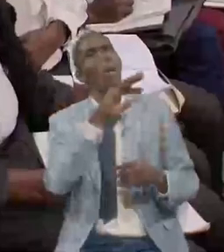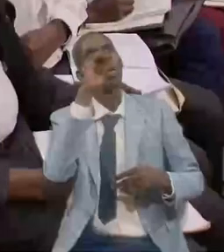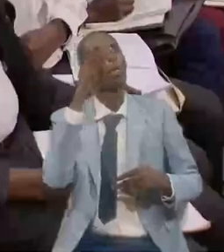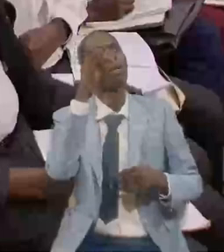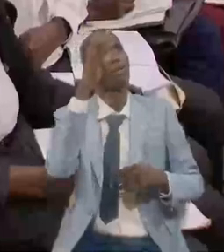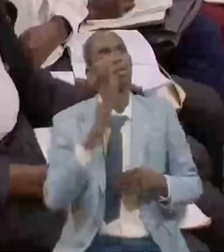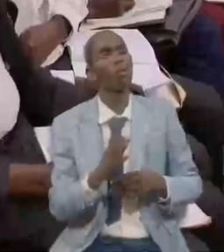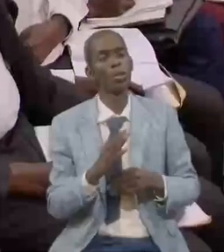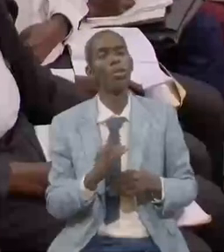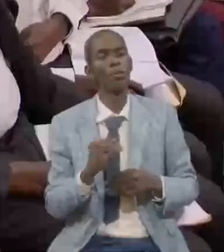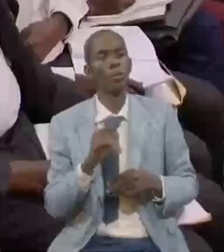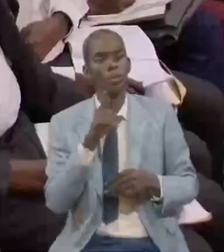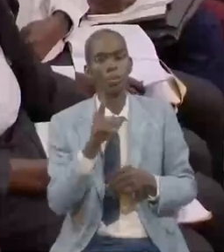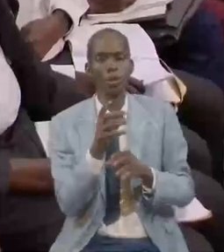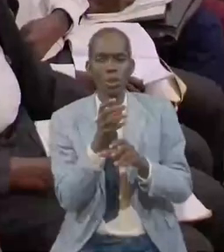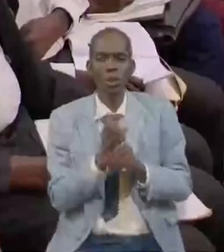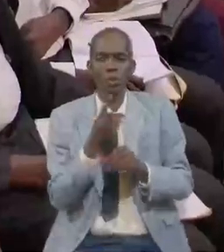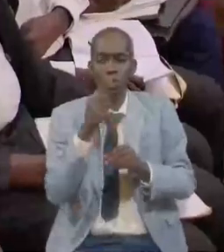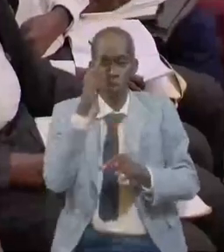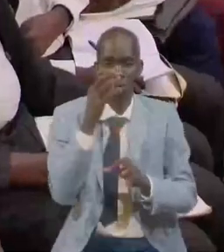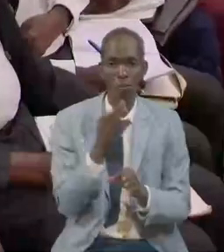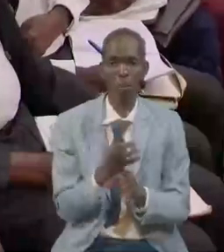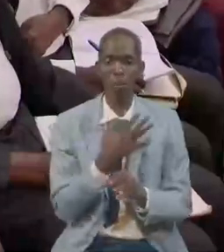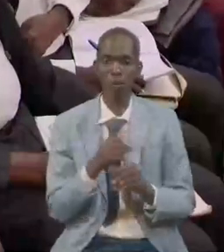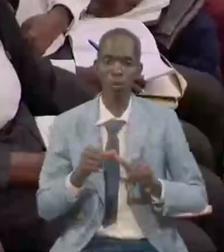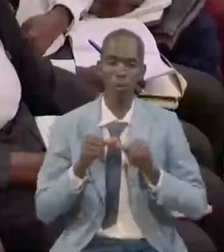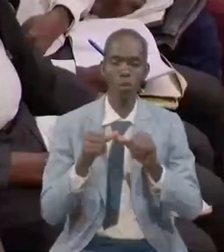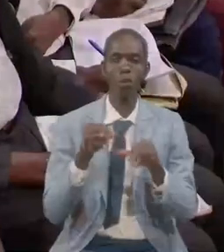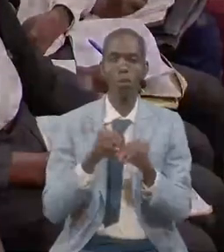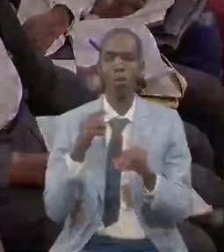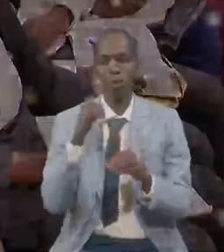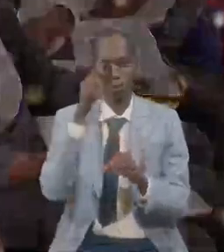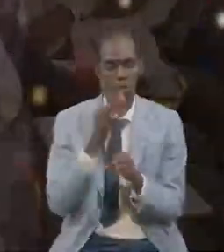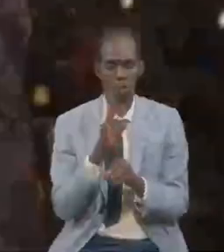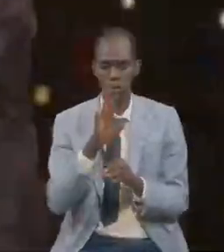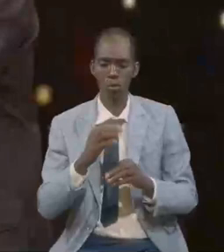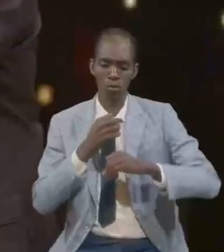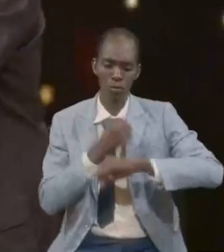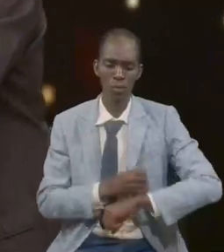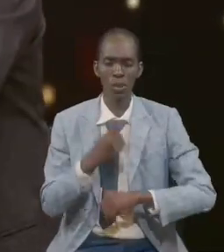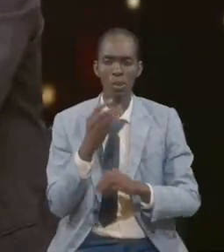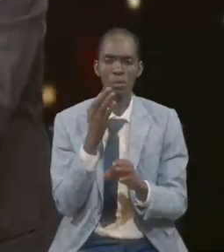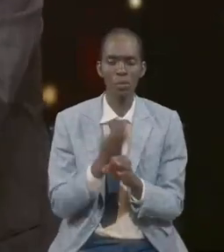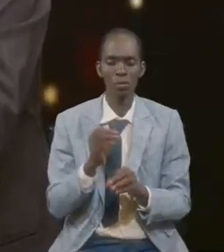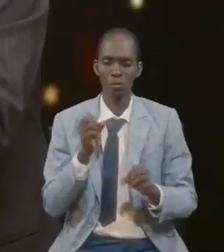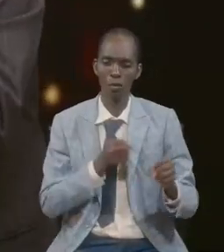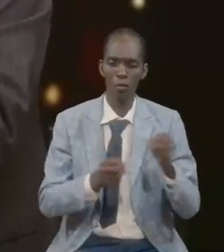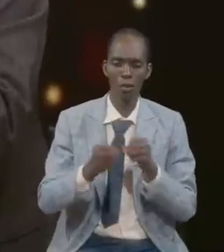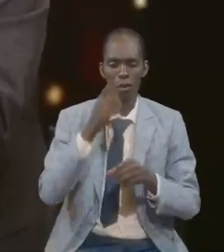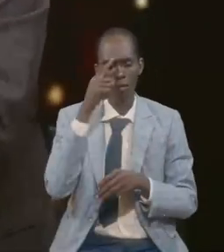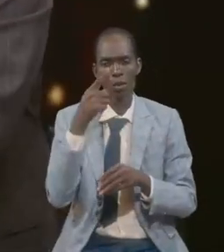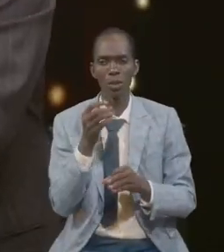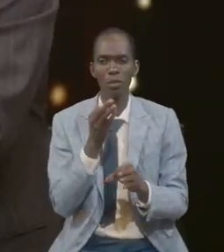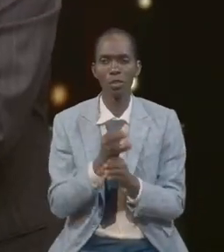de Dieu, vous avez reçu la foi, vous avez gardé la foi, vous avez combattu pour la foi, vous avez défendu la foi, vous